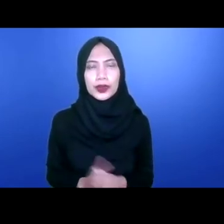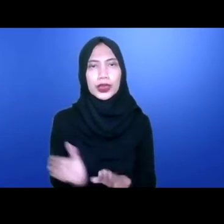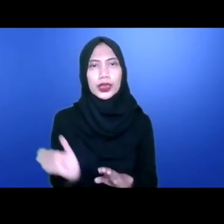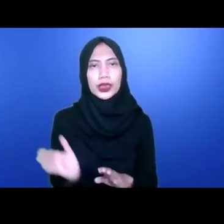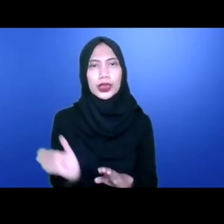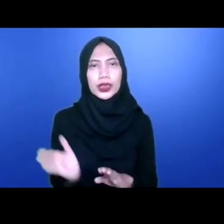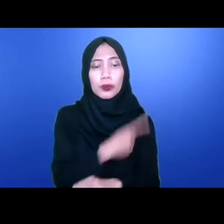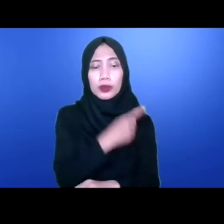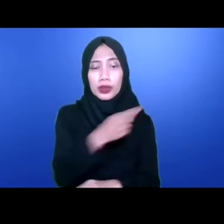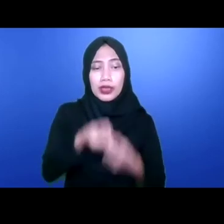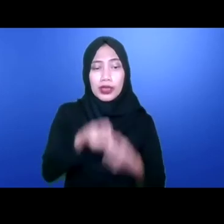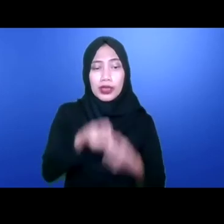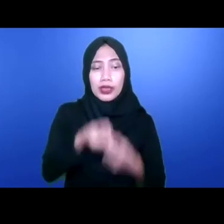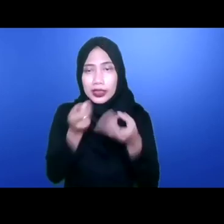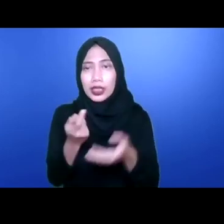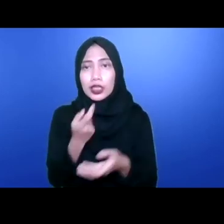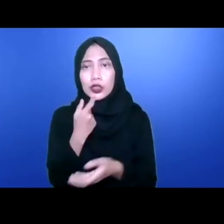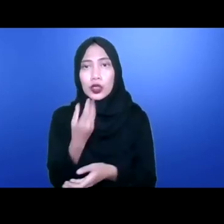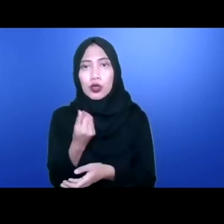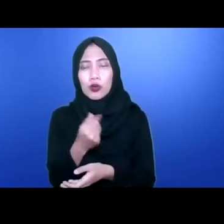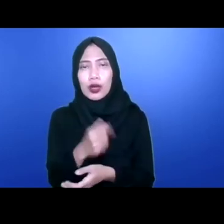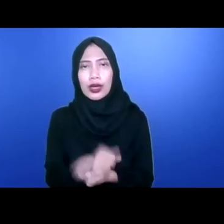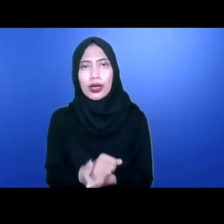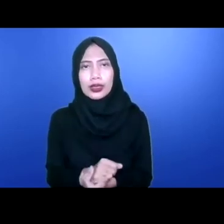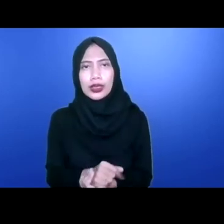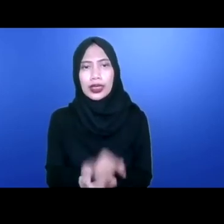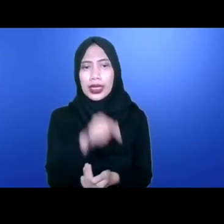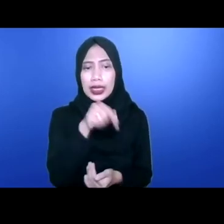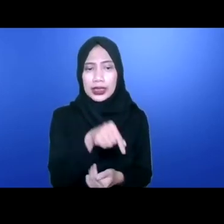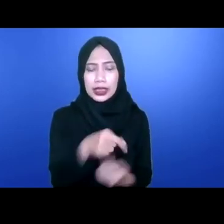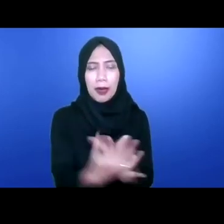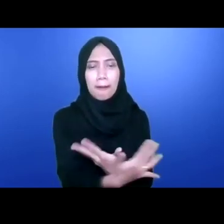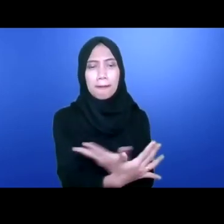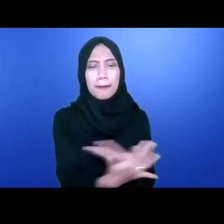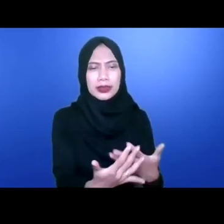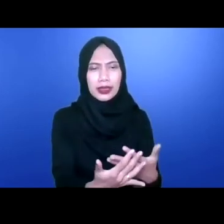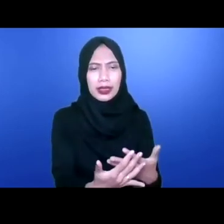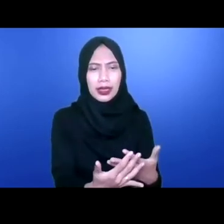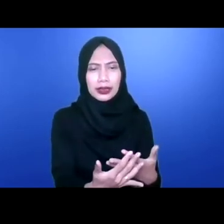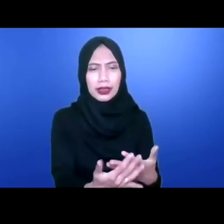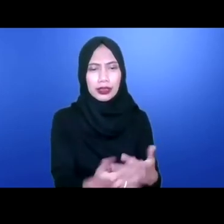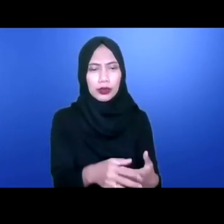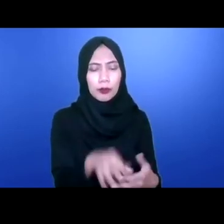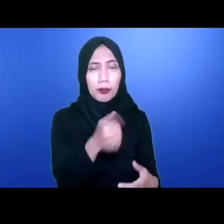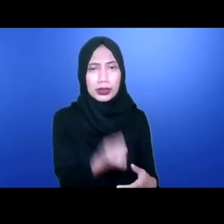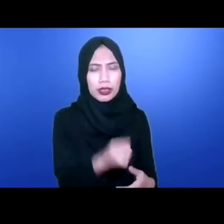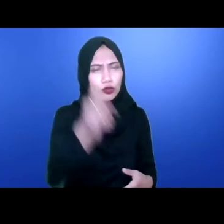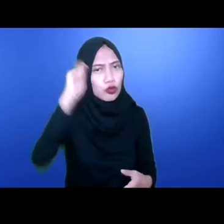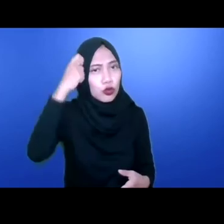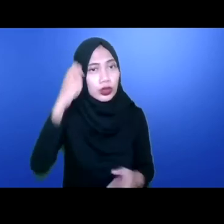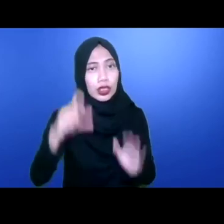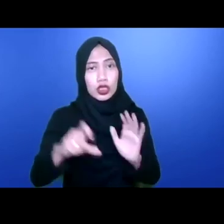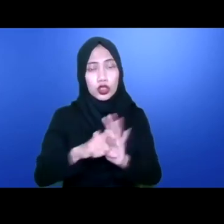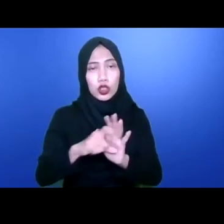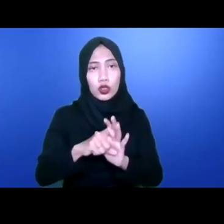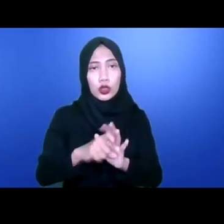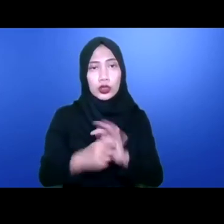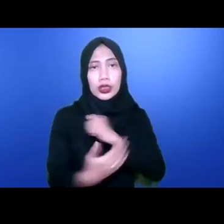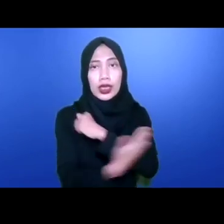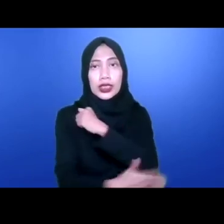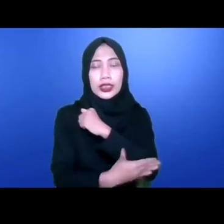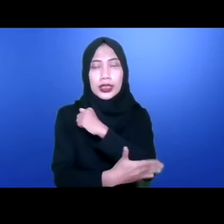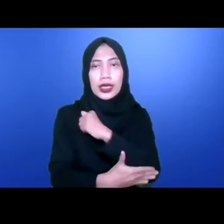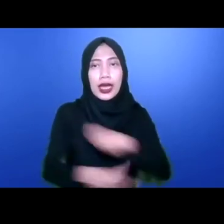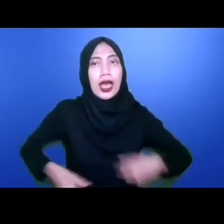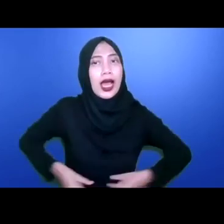keuangan. Karena ini market sulit untuk mengadopsinya. Kita lihat di Kenya itu dilakukan